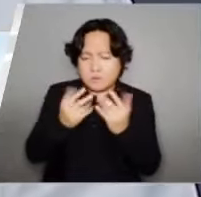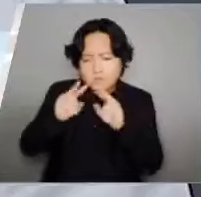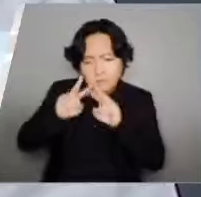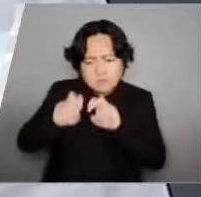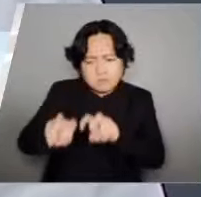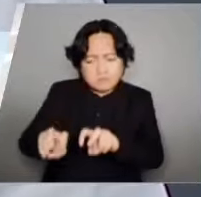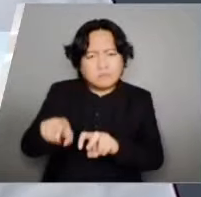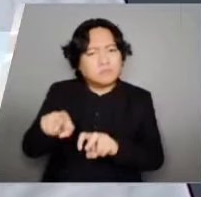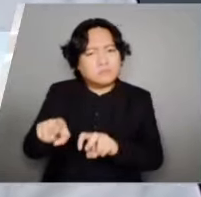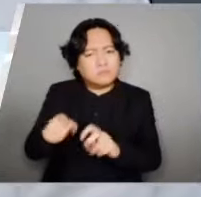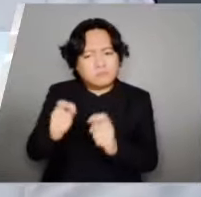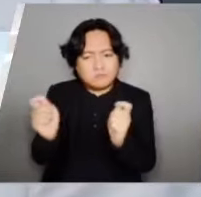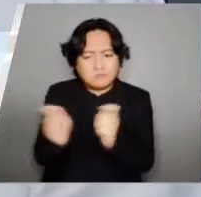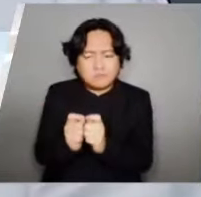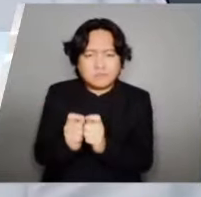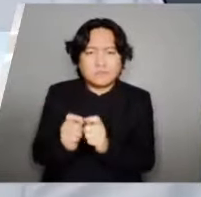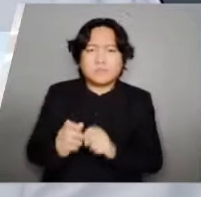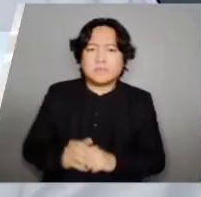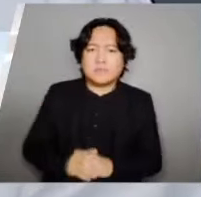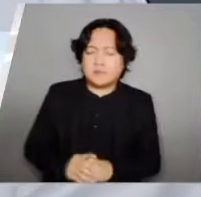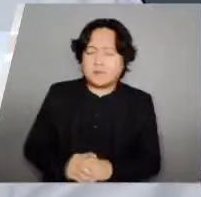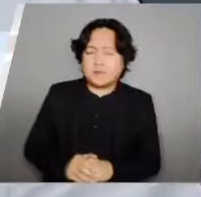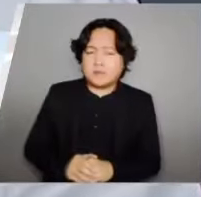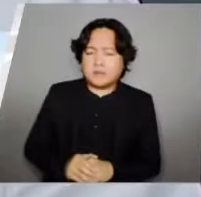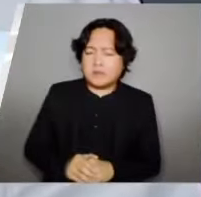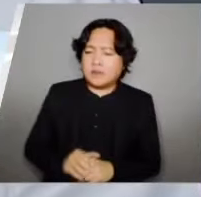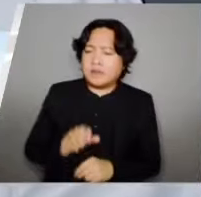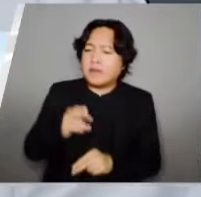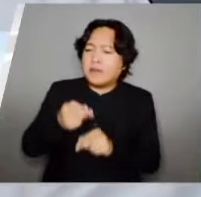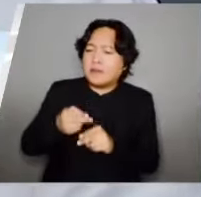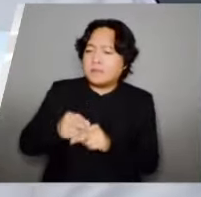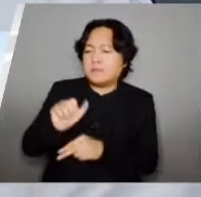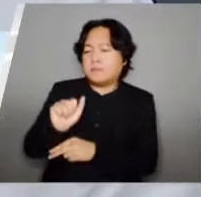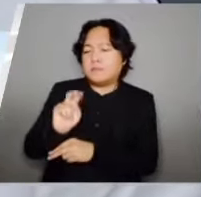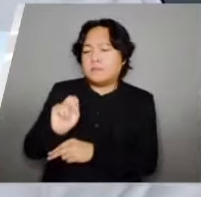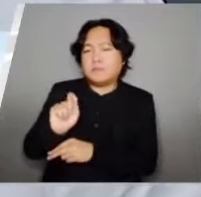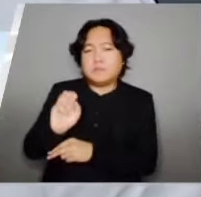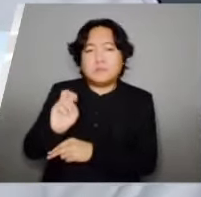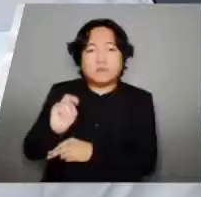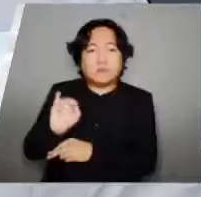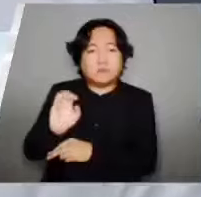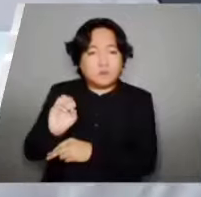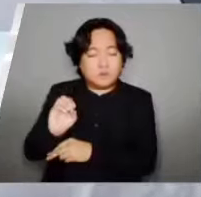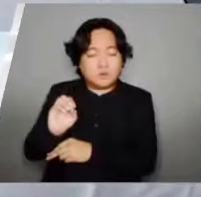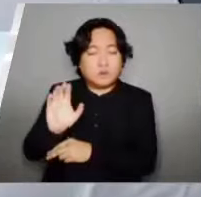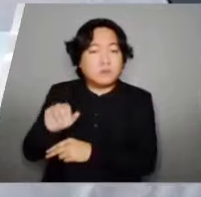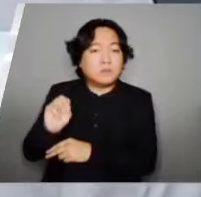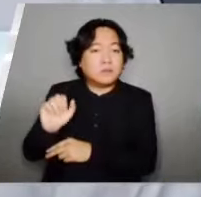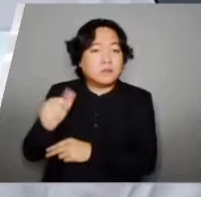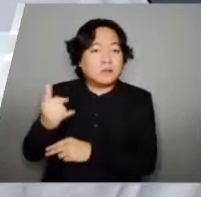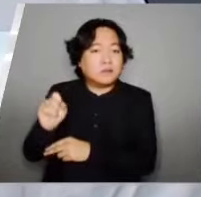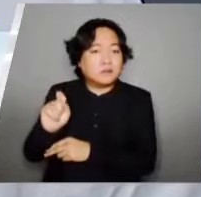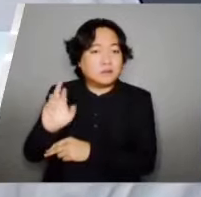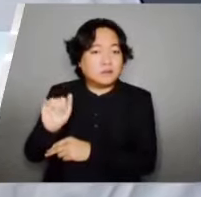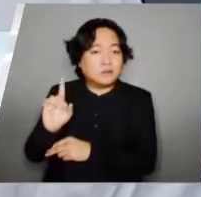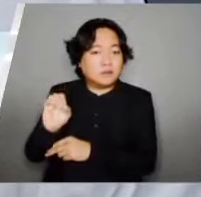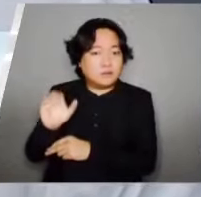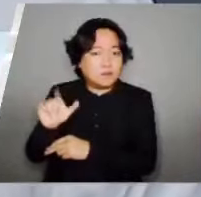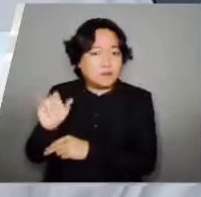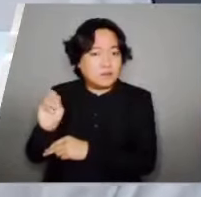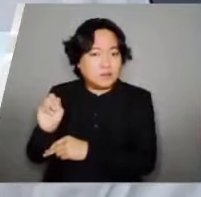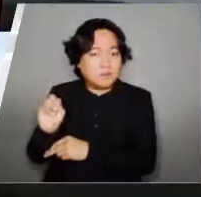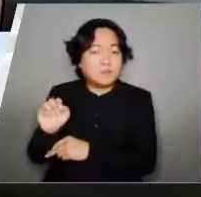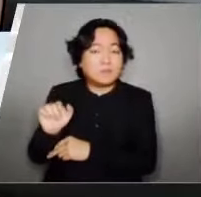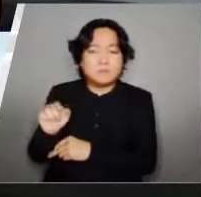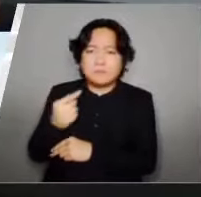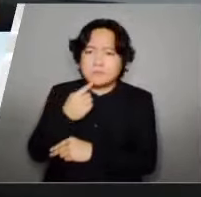yung Antonio Maestrado Lim. And then sa pag-iimbestiga namin, lumalabas na siya pala ay si